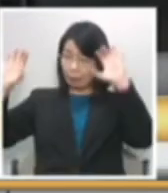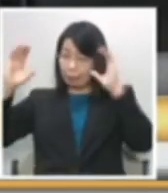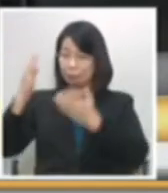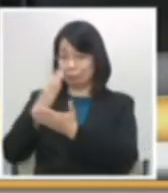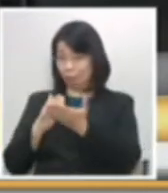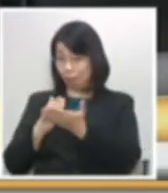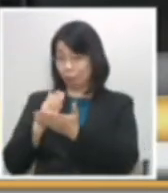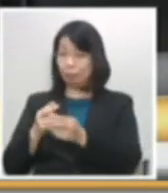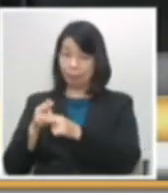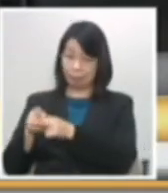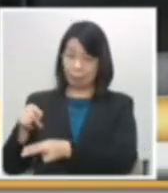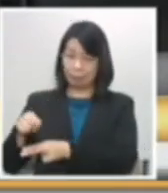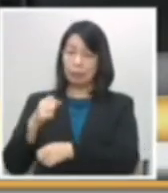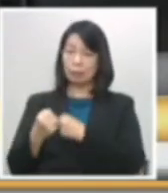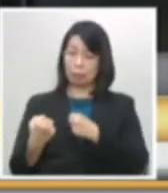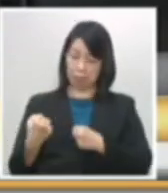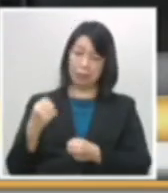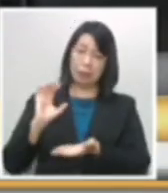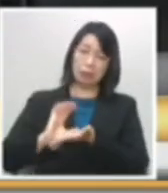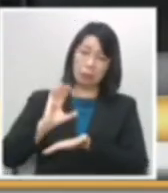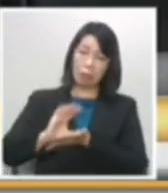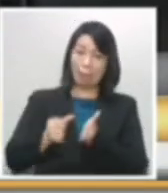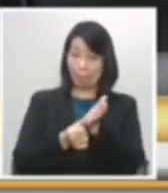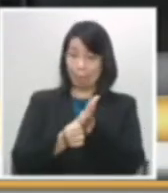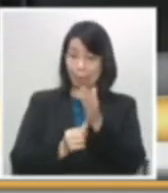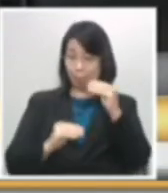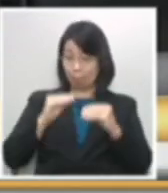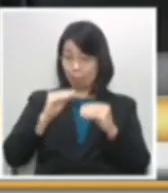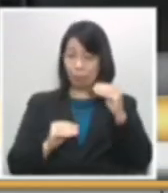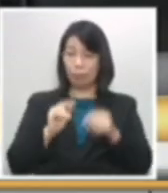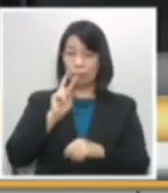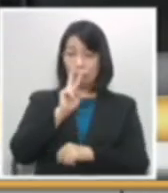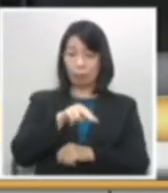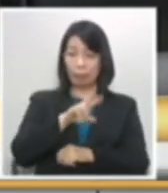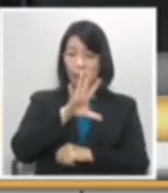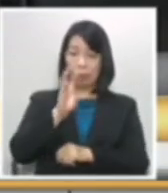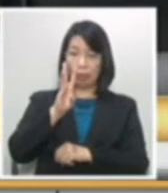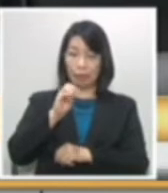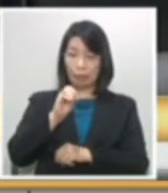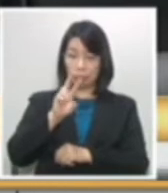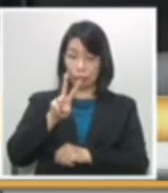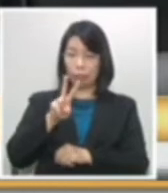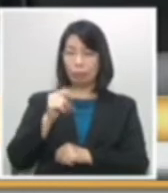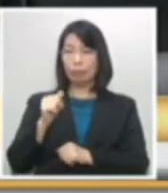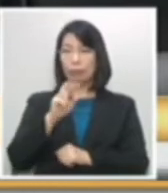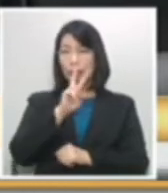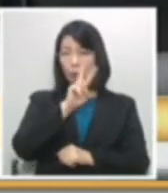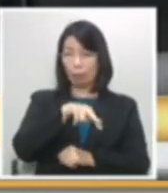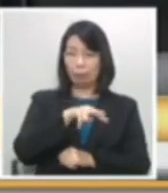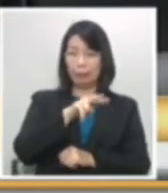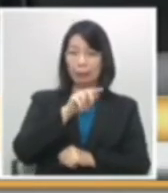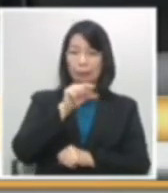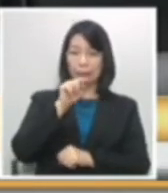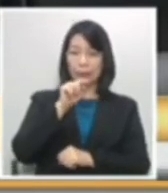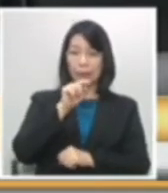ณปีพ.ศ. 2562จาก 2,029.5 ล้านบาทเหลือ